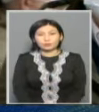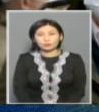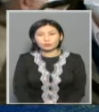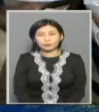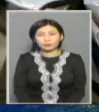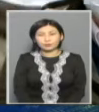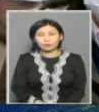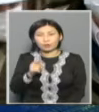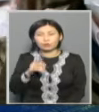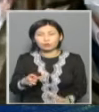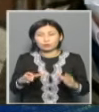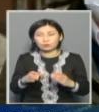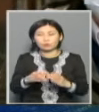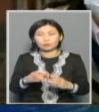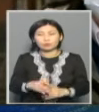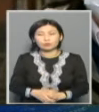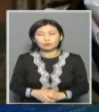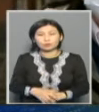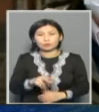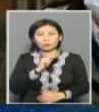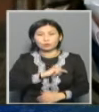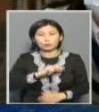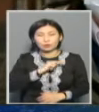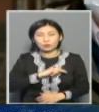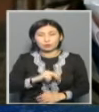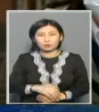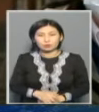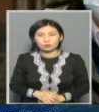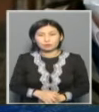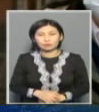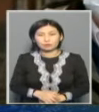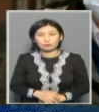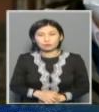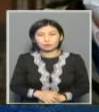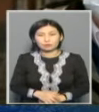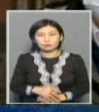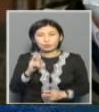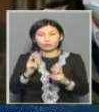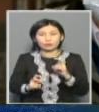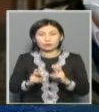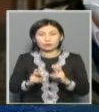осы ұжым жұмысшыларына, осы өндірістің